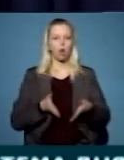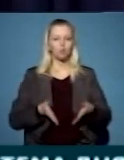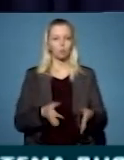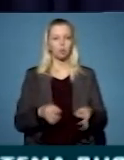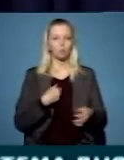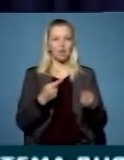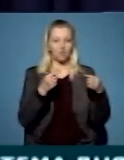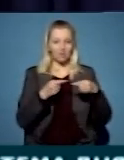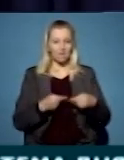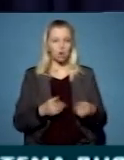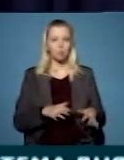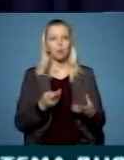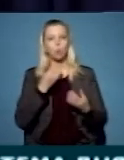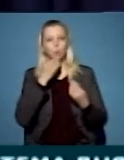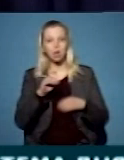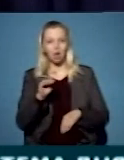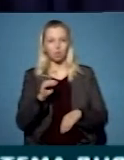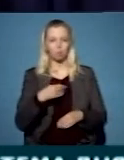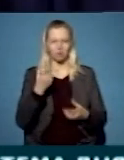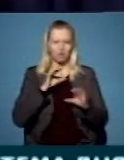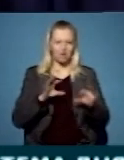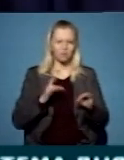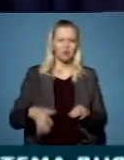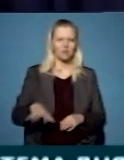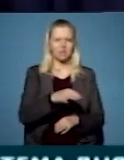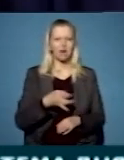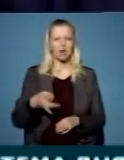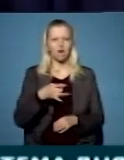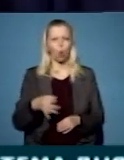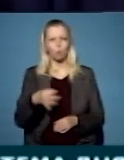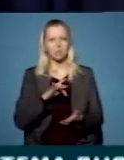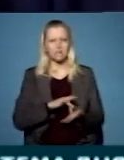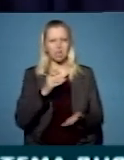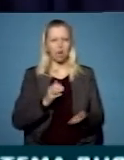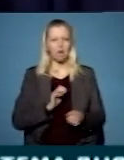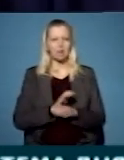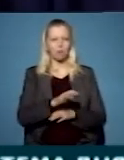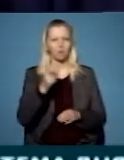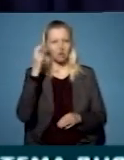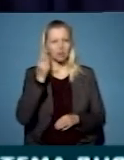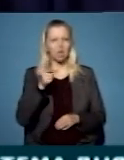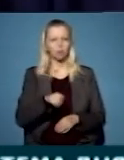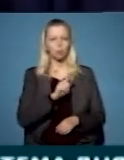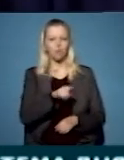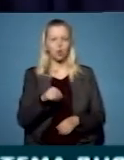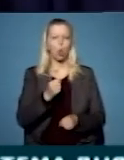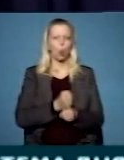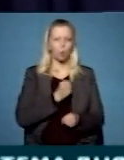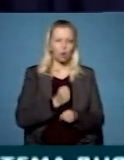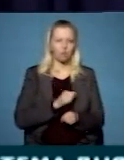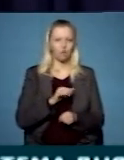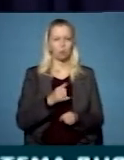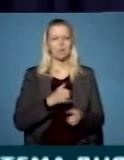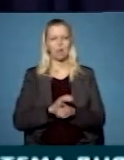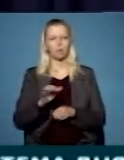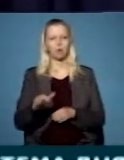такі місця, де було б краще. Ми цю інформацію з усіх регіонів, з усіх обласних центрів направили в Київ для того, щоб вони її опрацювали. Ми